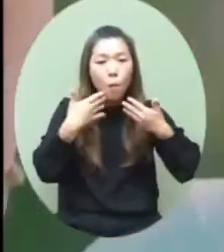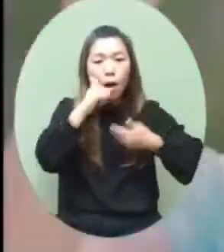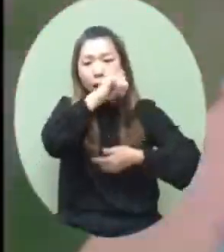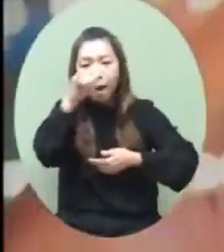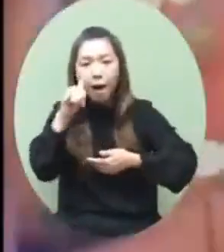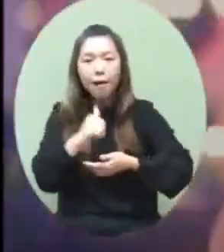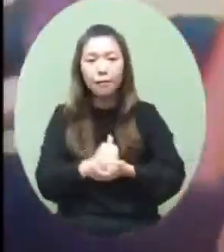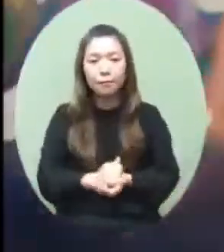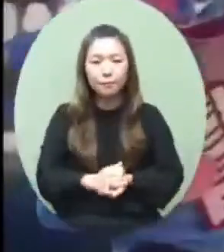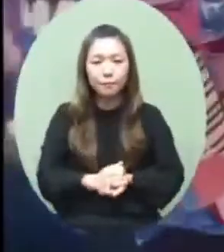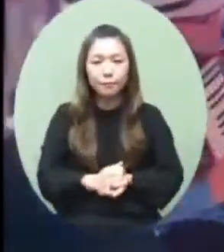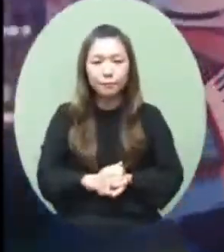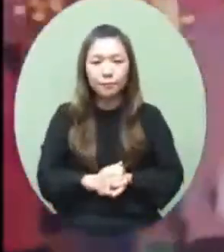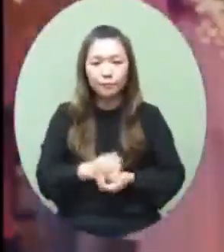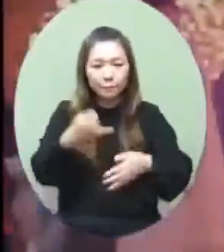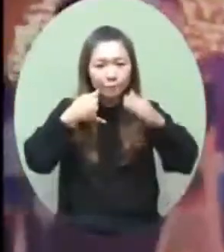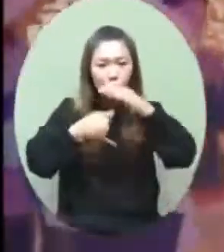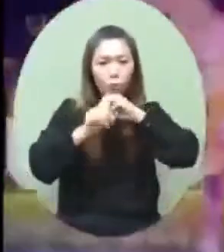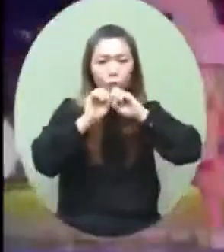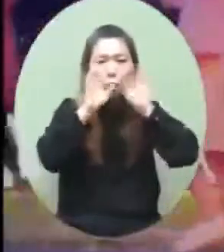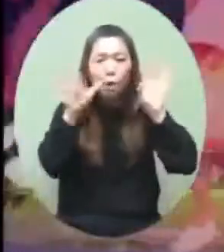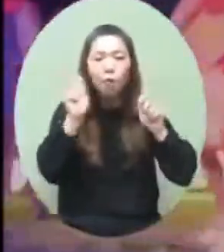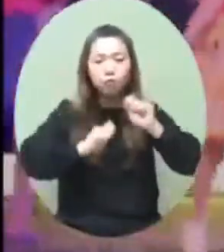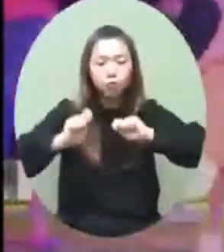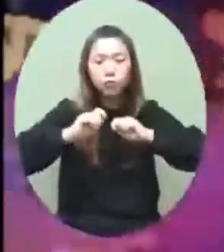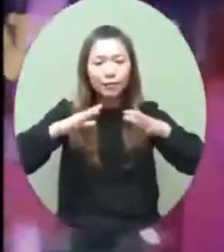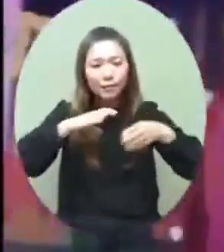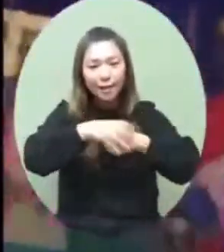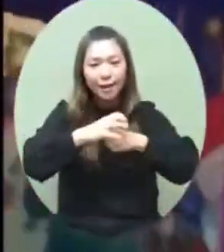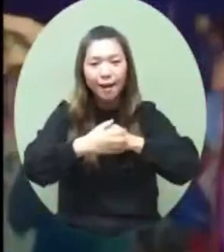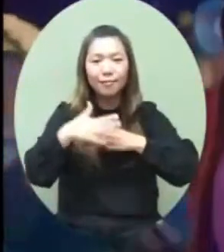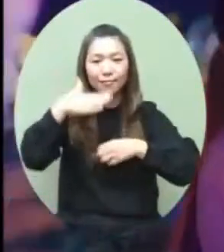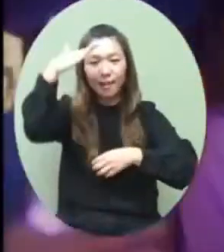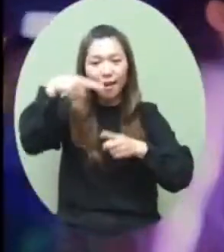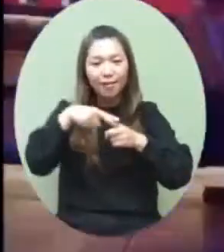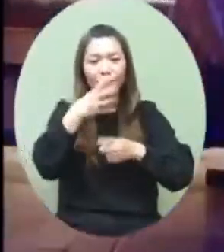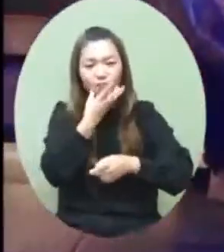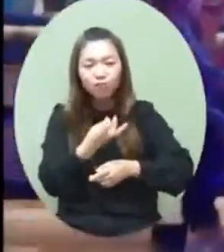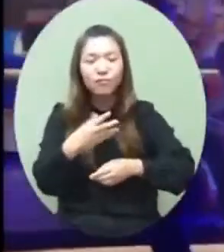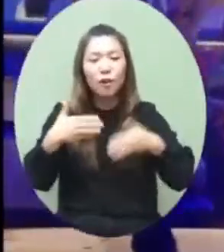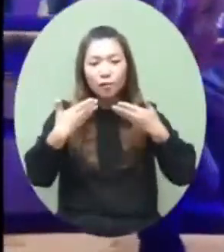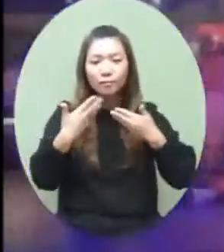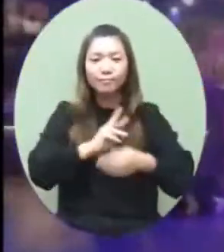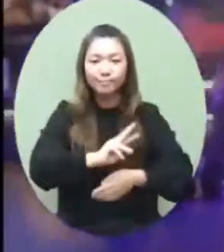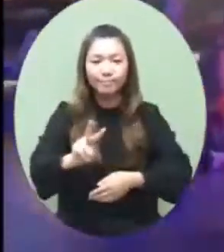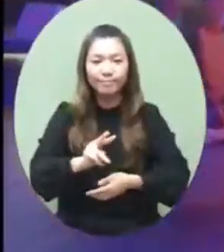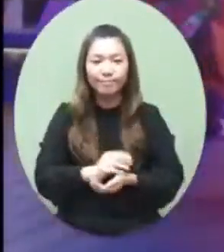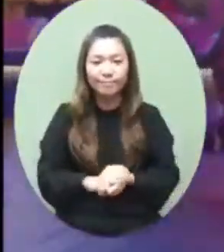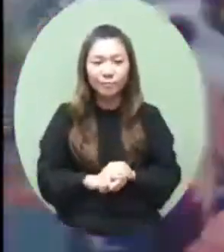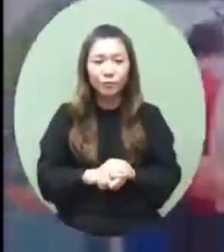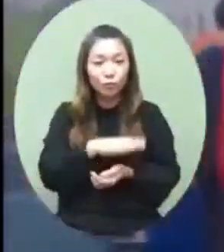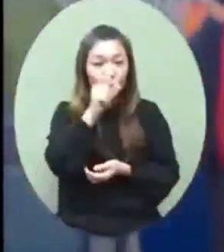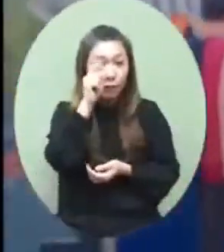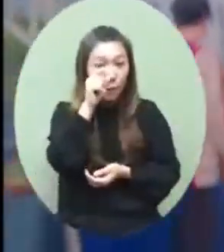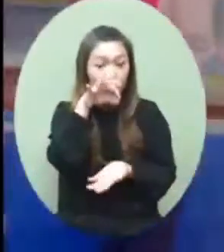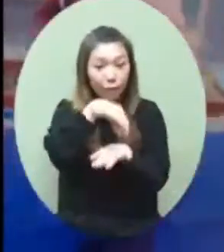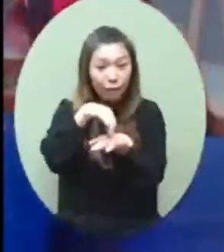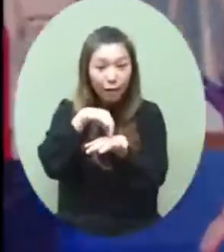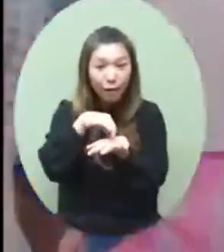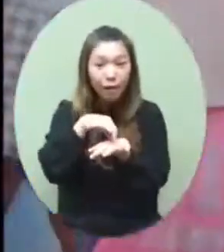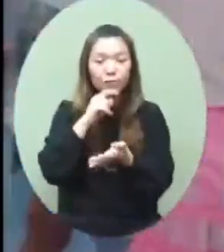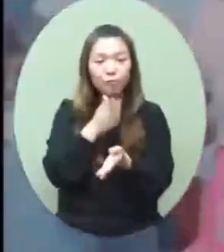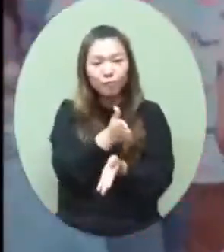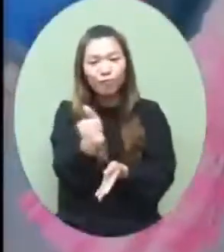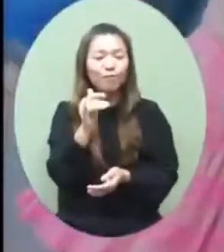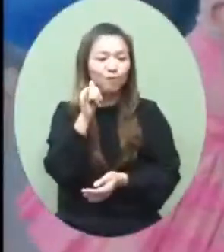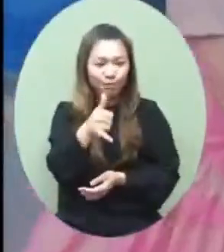哪，投入光影和嘉年华的世界，大人细路开心晒。想去特色市集，转